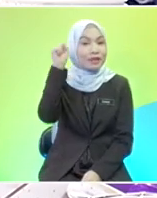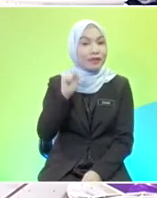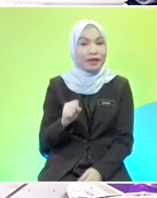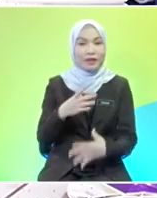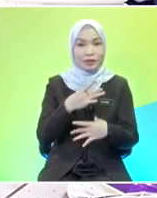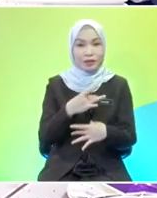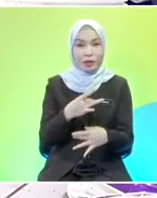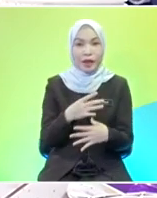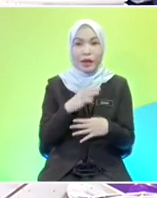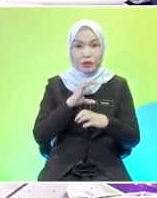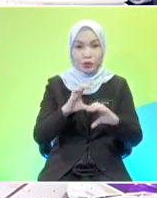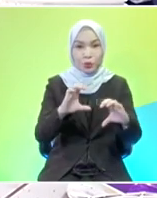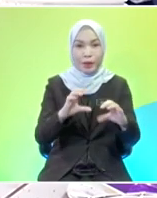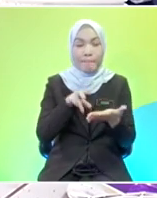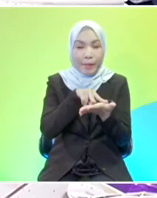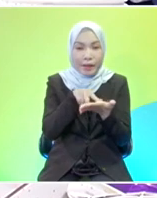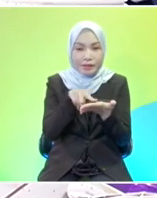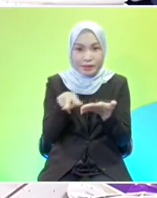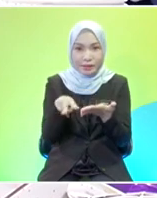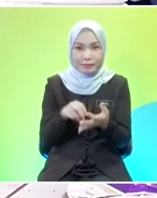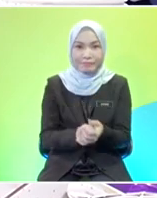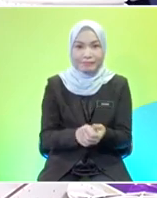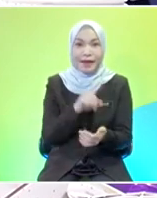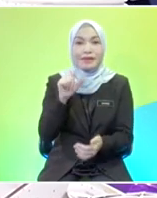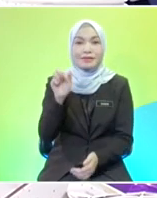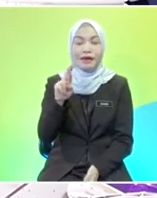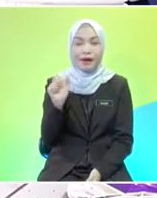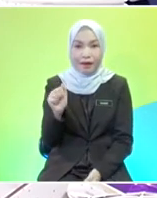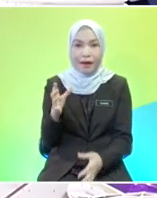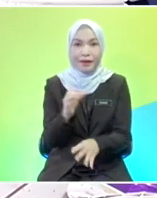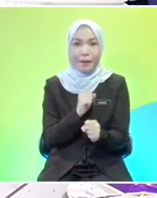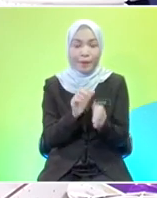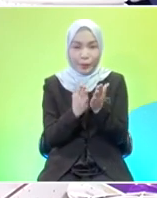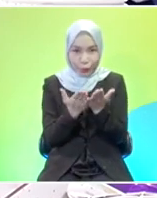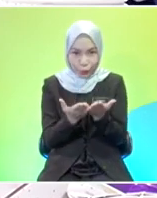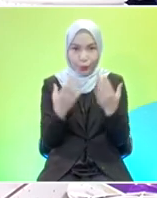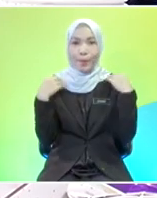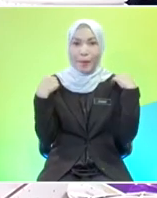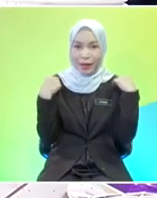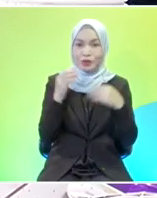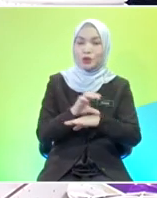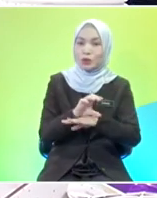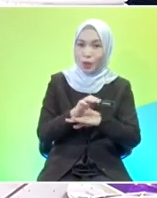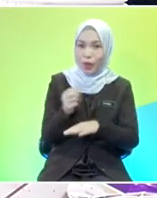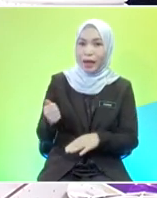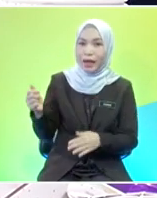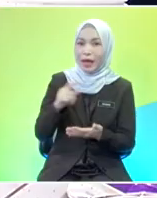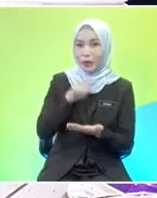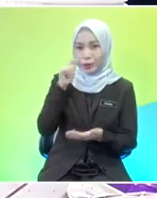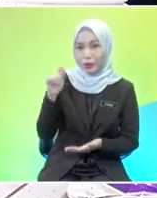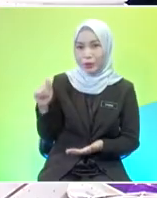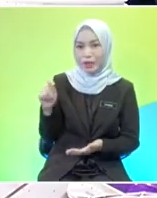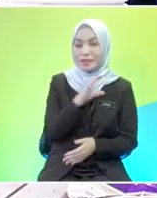Zara dapat buku baju coklat alat tulis dan jam tangan Wow